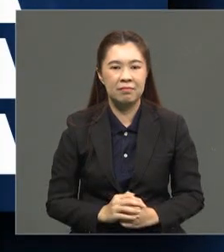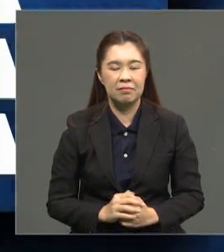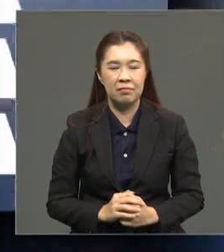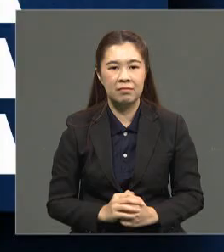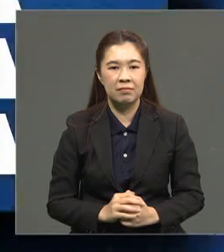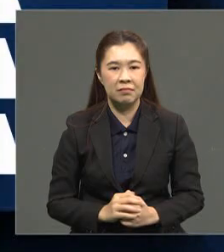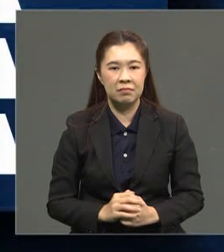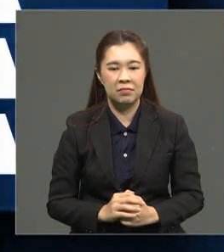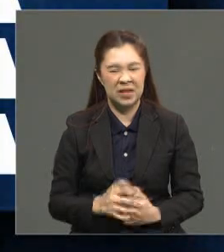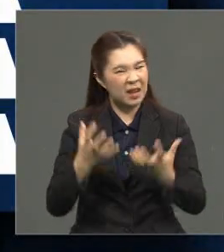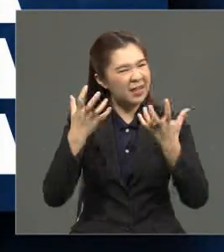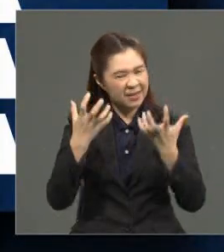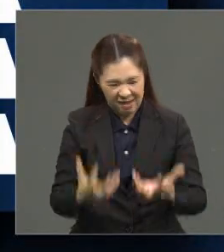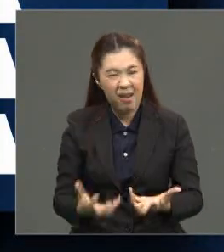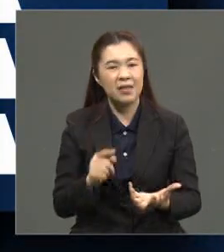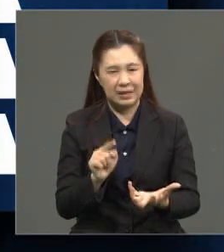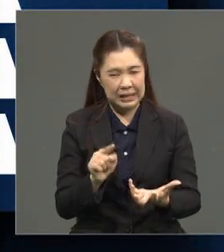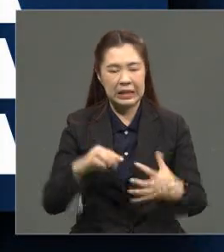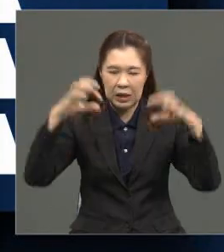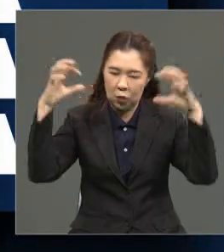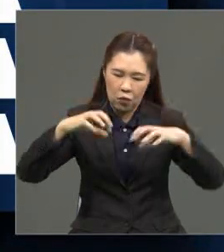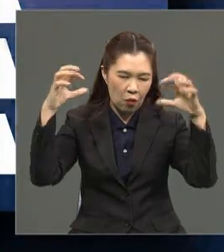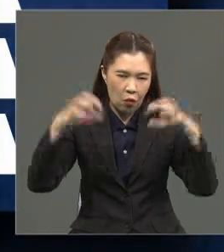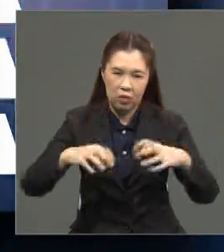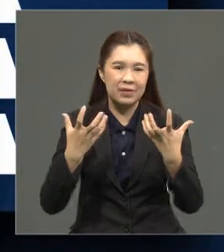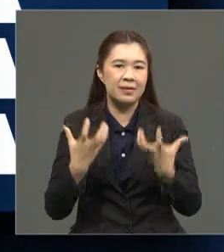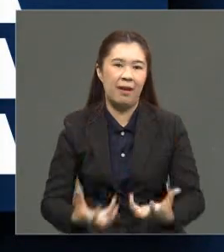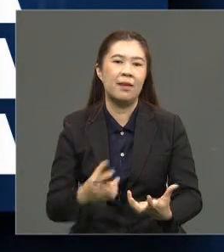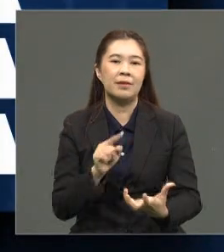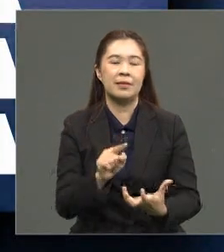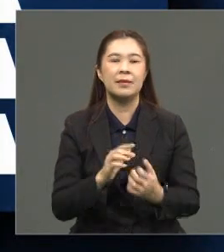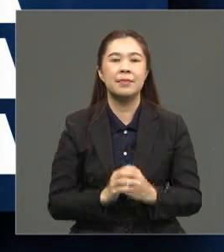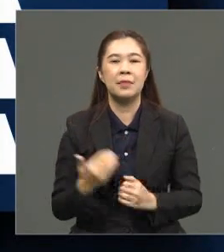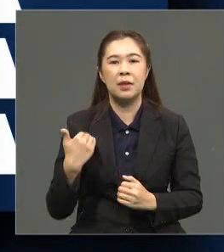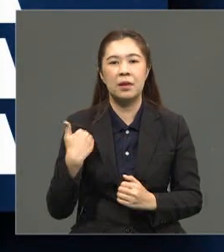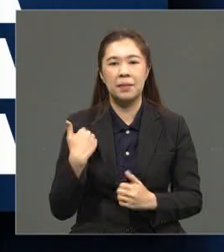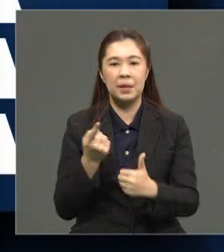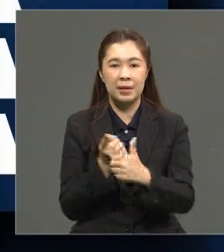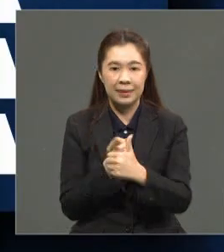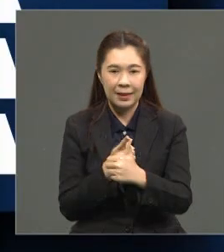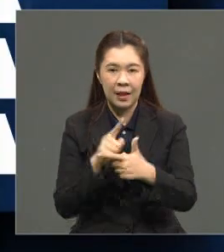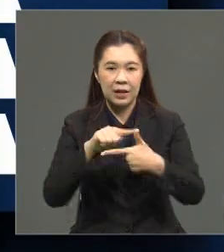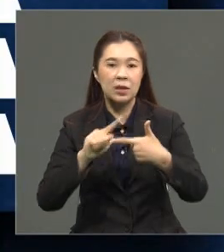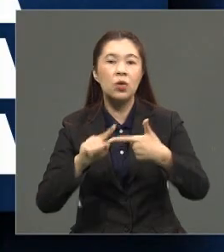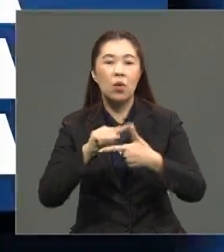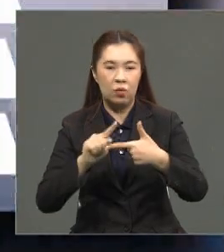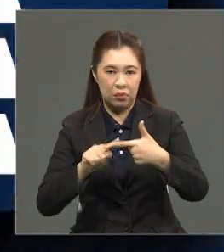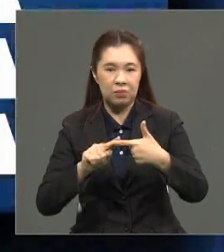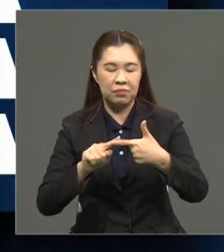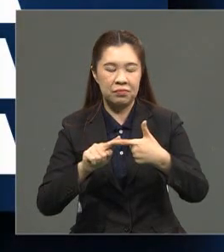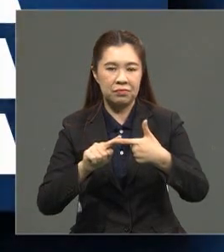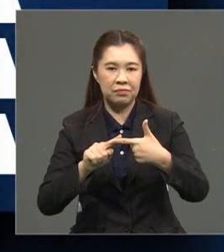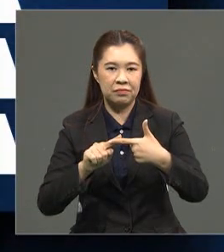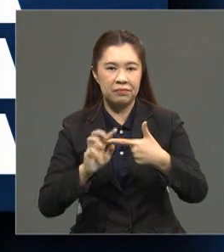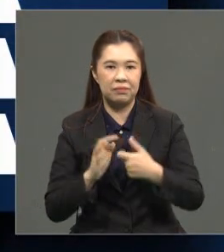บอกว่าหนักถึงหนักมากๆทีเดียวนะคะครับนราธิวาสเนี่ยทั้ง 2พื้นที่เลยนะทั้งที่อ่าในส่วนของ